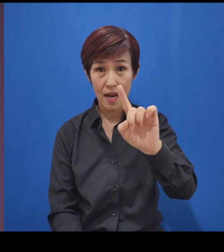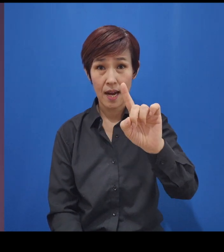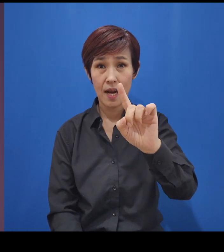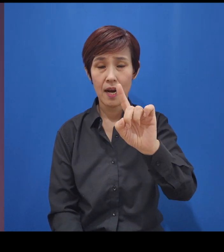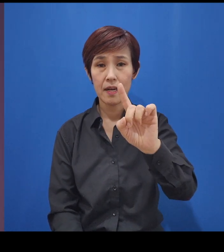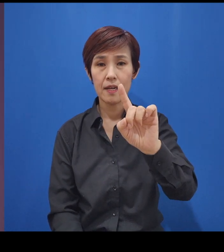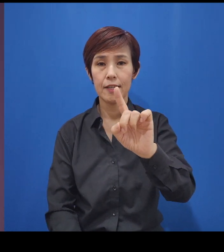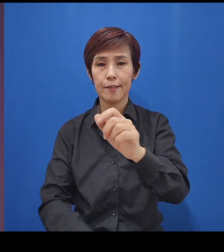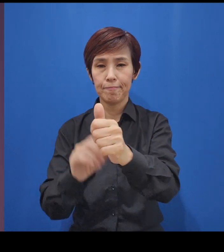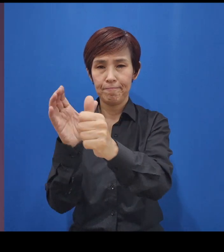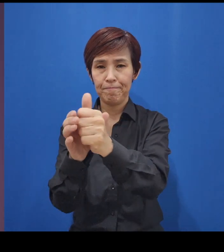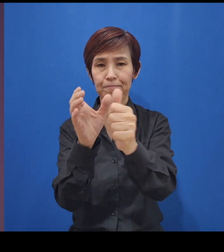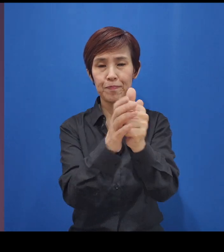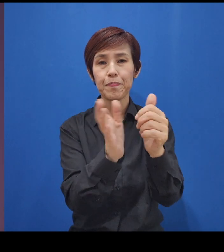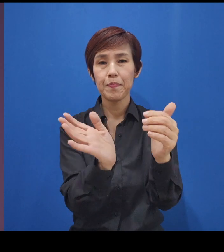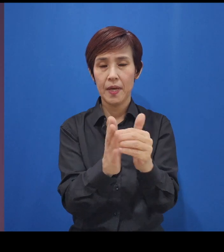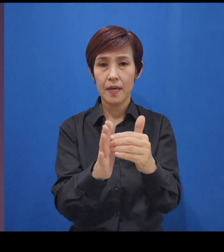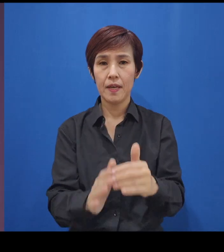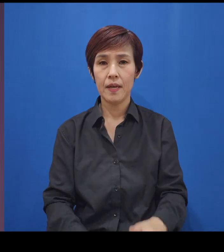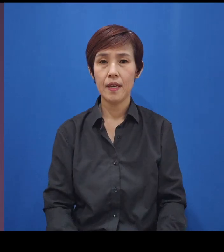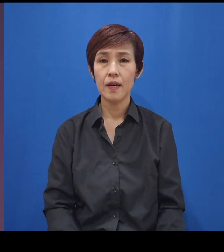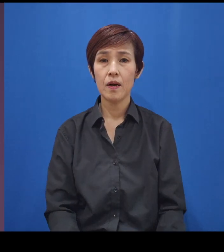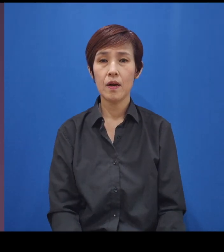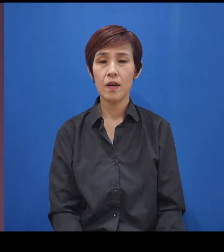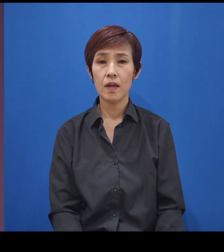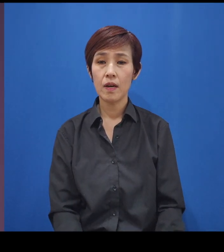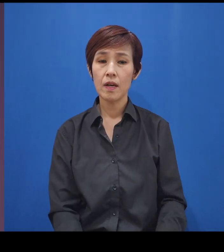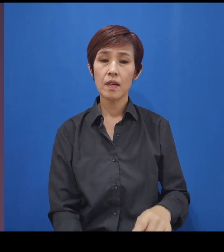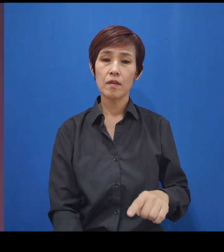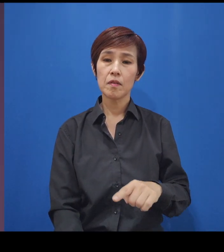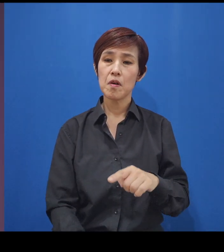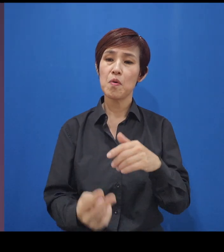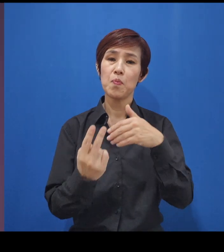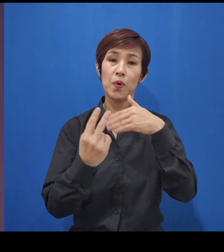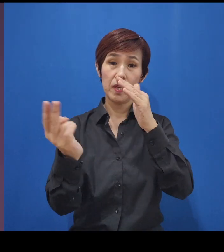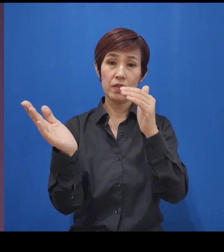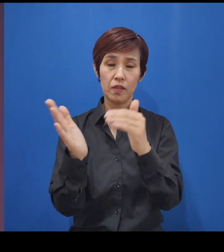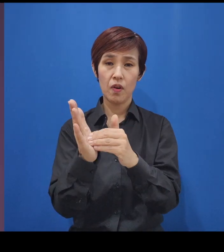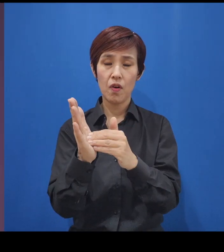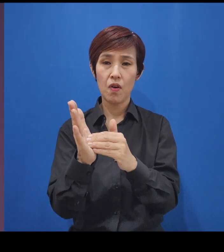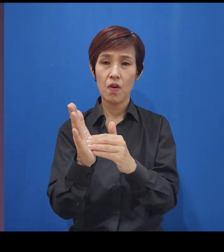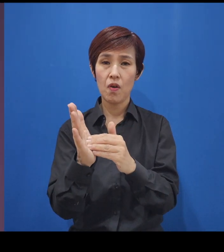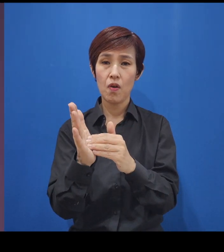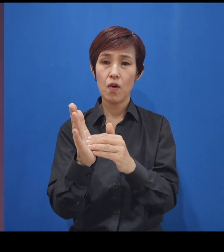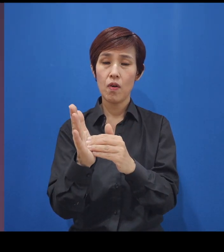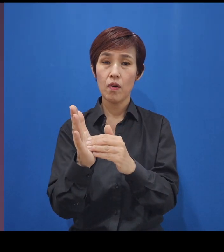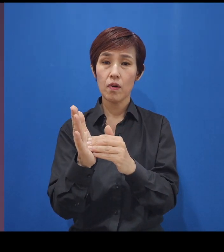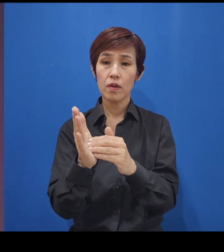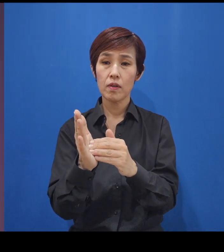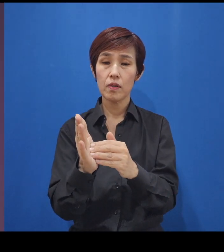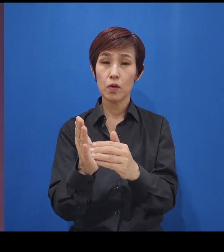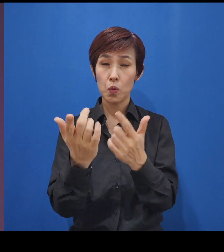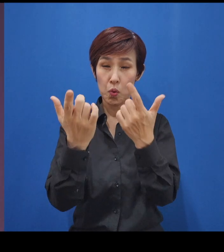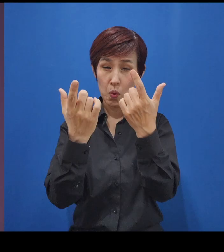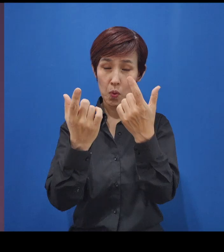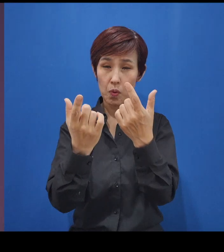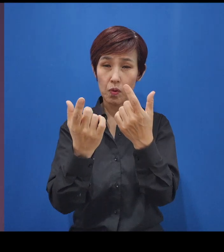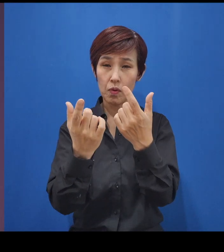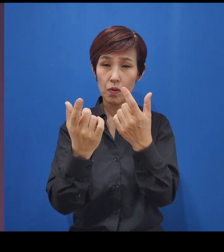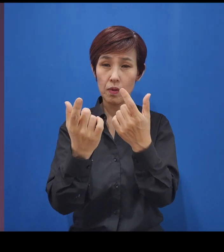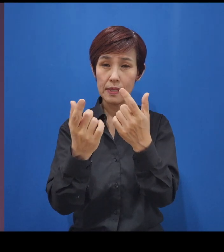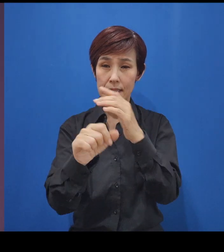천거했습니다. 그런데 이때도 자기들이 좋아하는 사람, 같은 사투리를 쓰는 같은 지방 사람 이렇게 하지